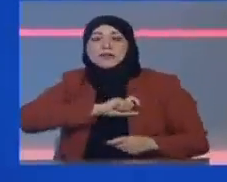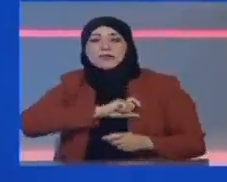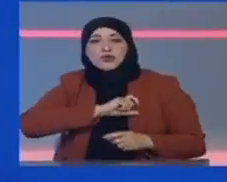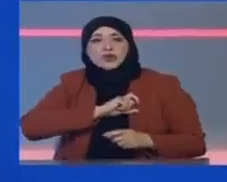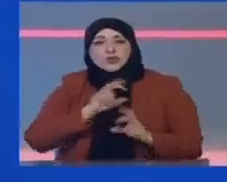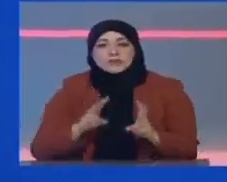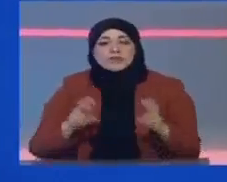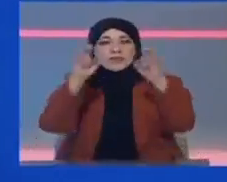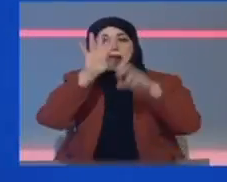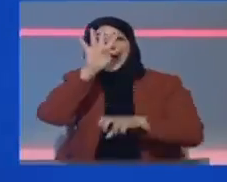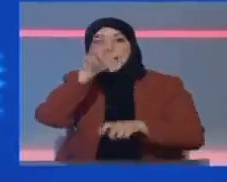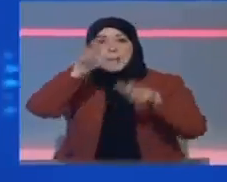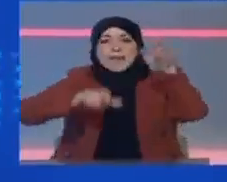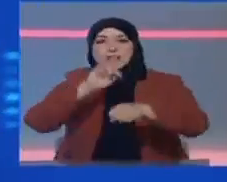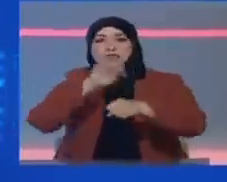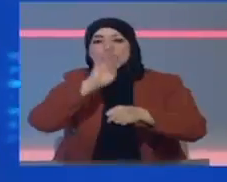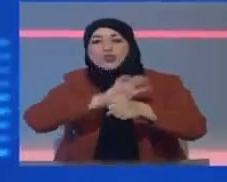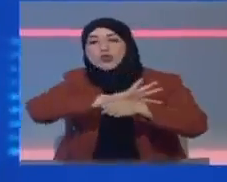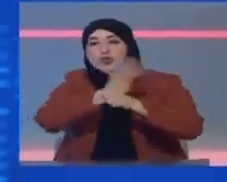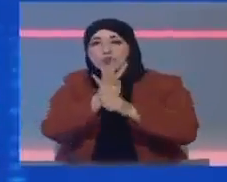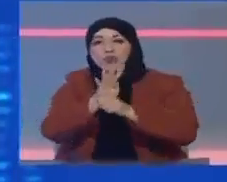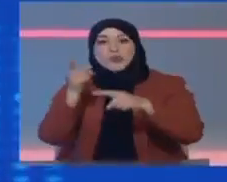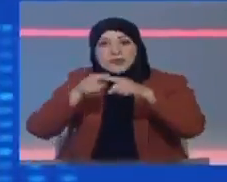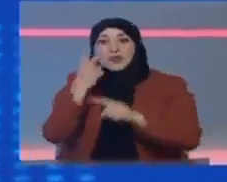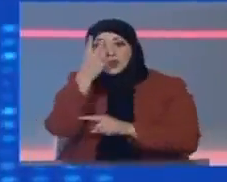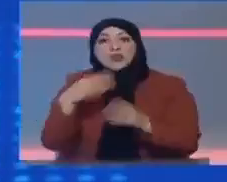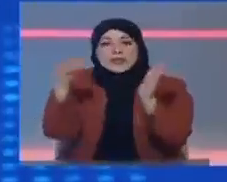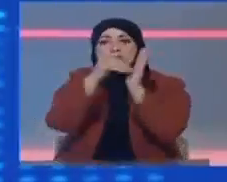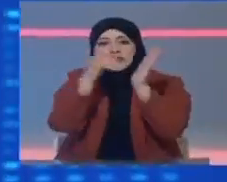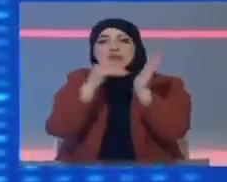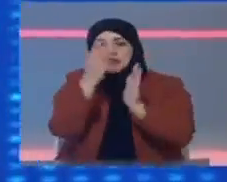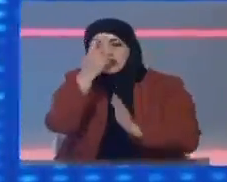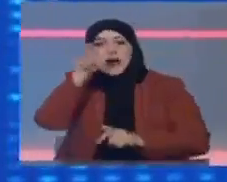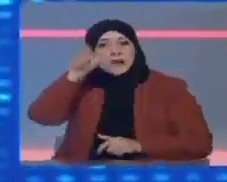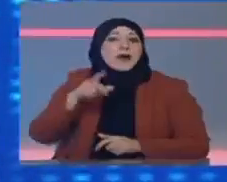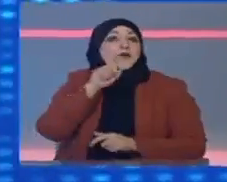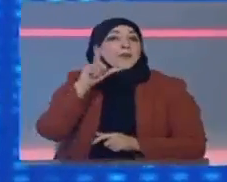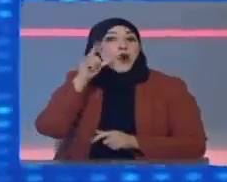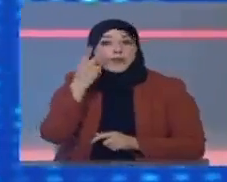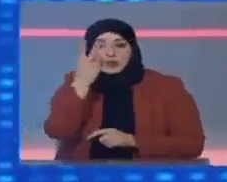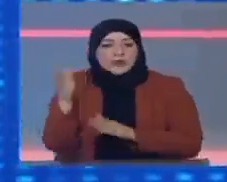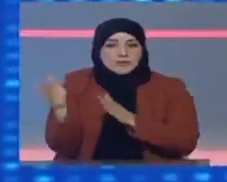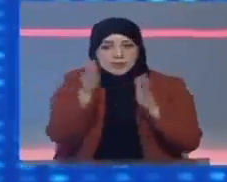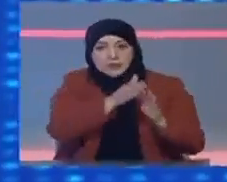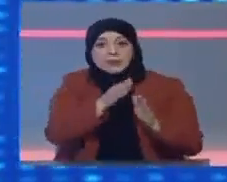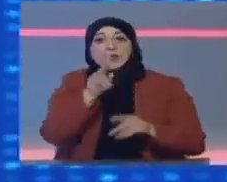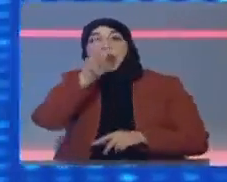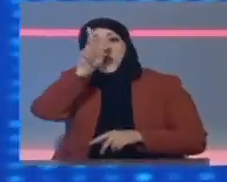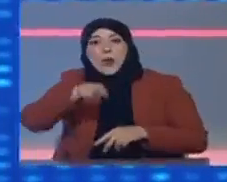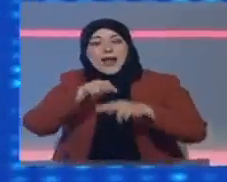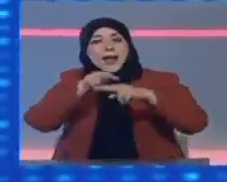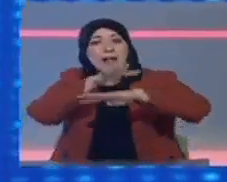وسائل اربع اصابات بعد تسجيل اصابتين جديدتين لدى رجل وامراه كما عرفت ولايه